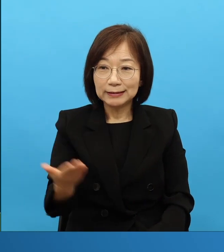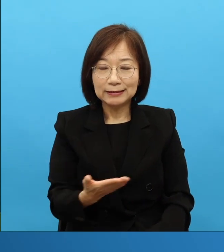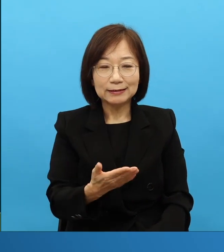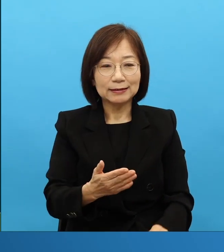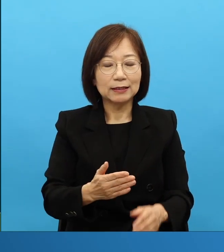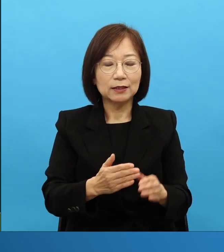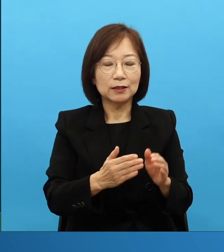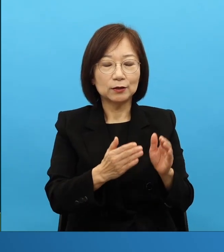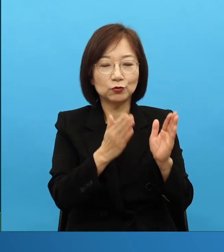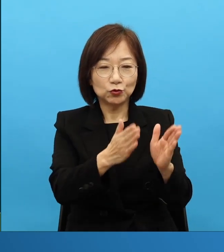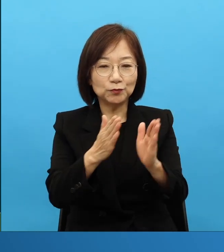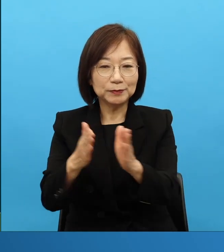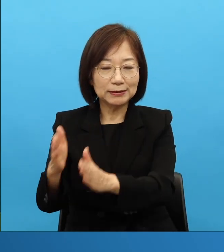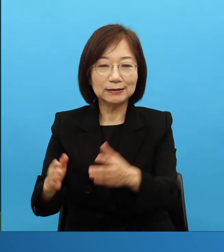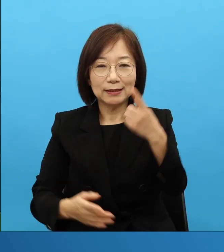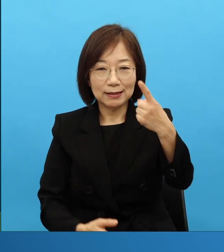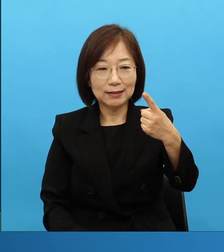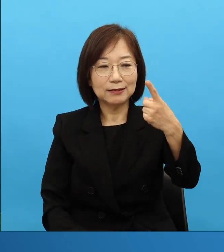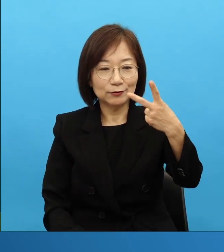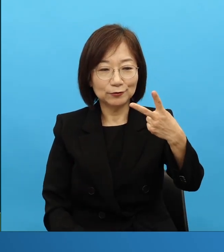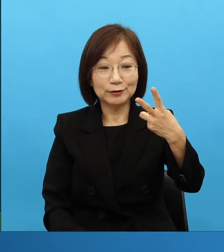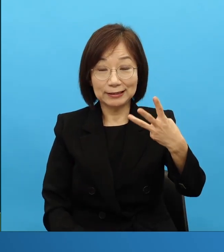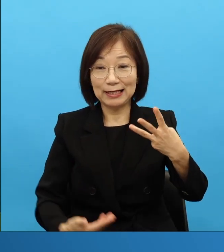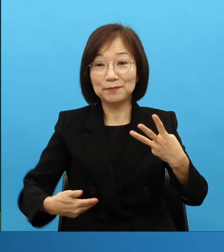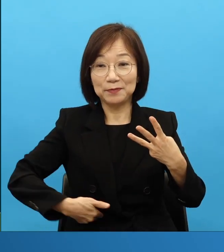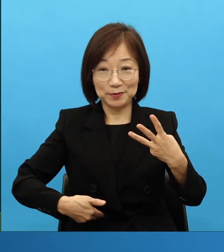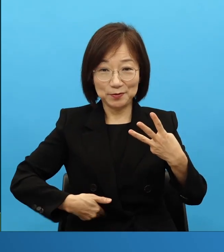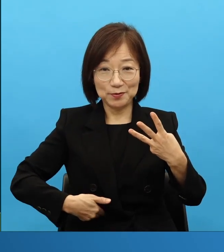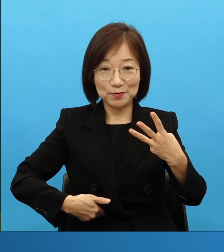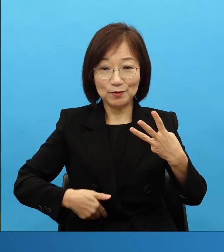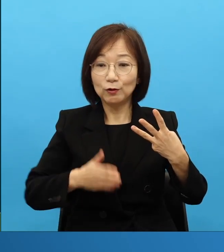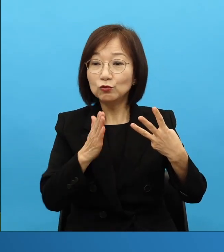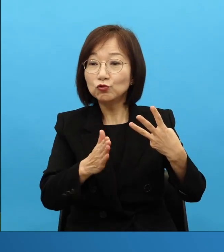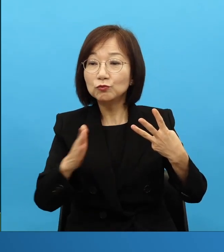God has prepared, you must prepare three things. 첫째입니다. First,